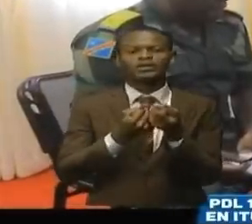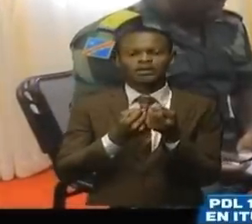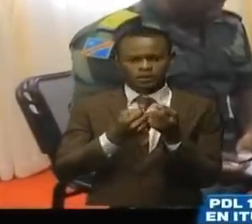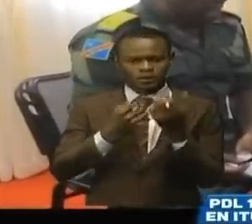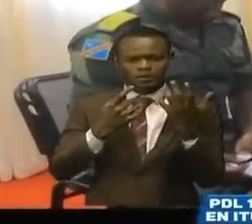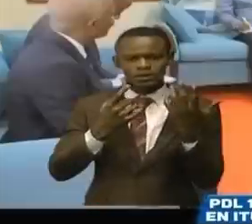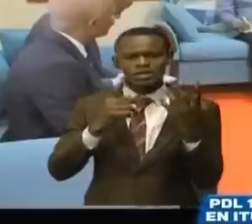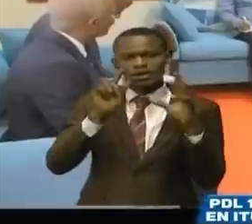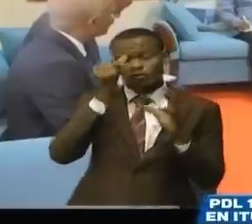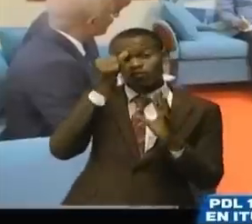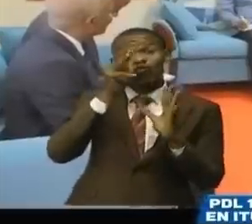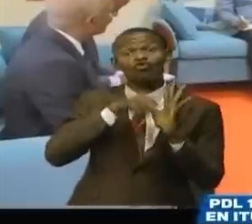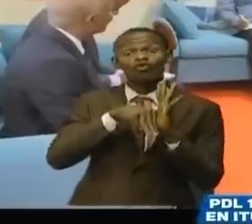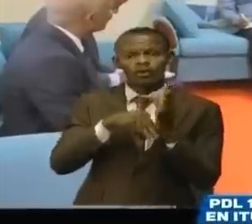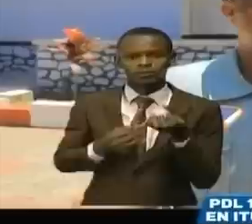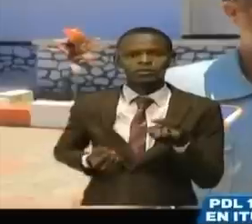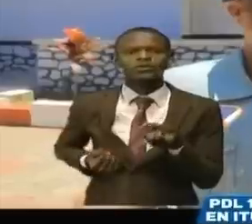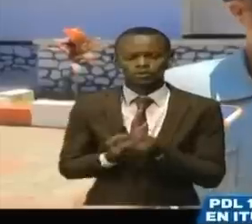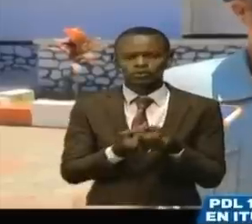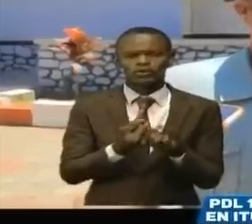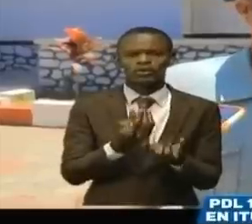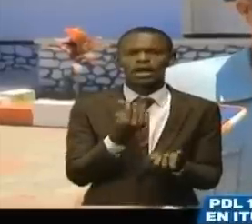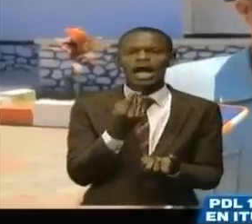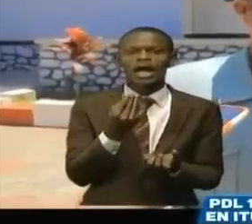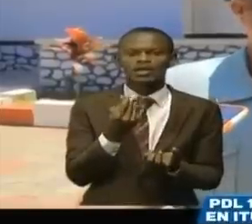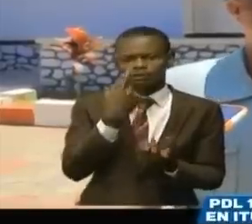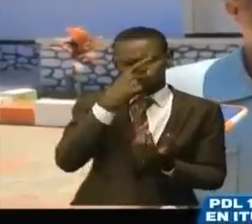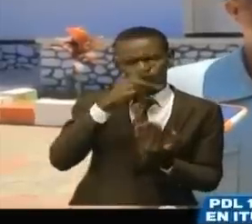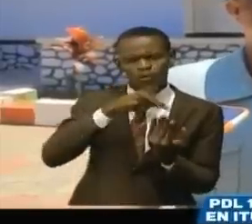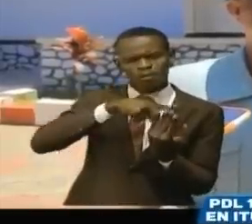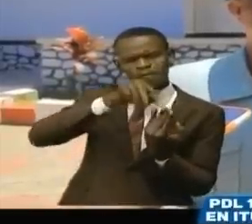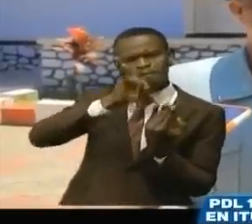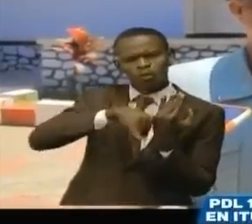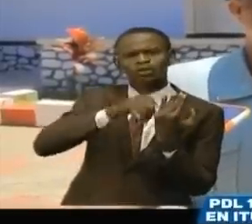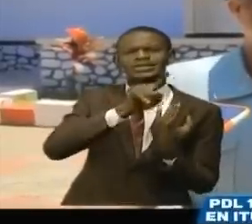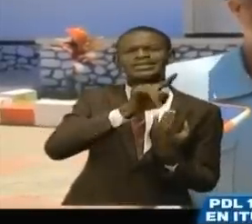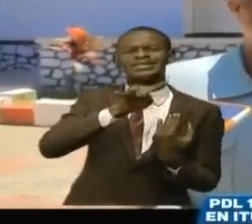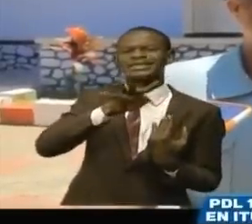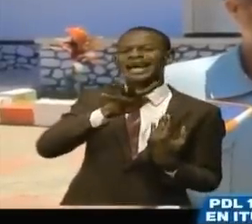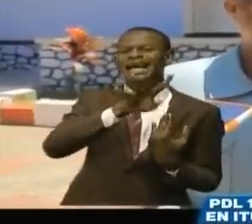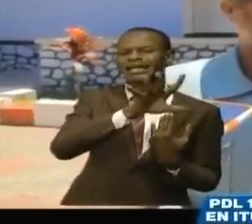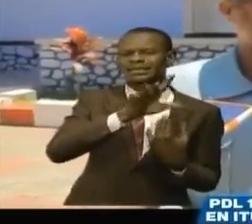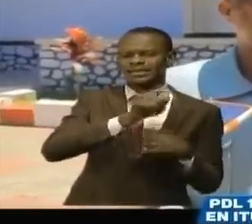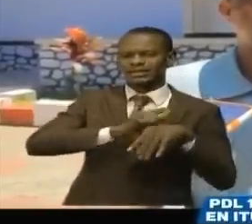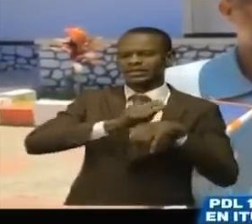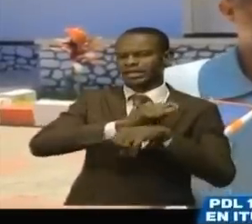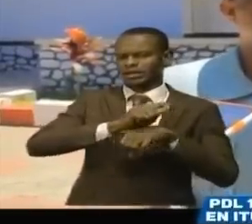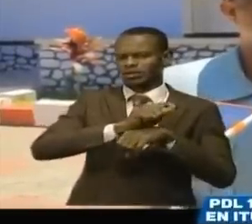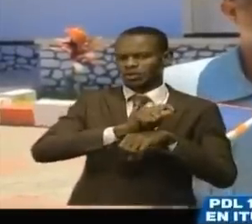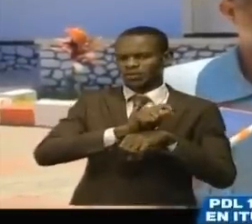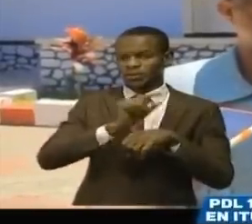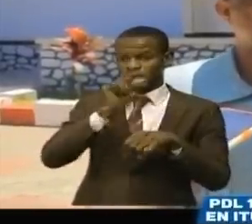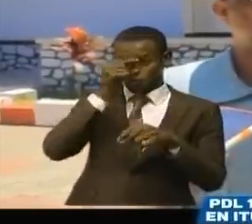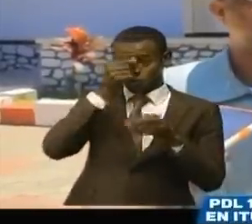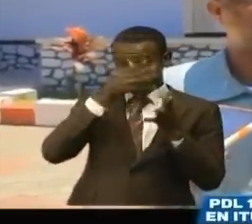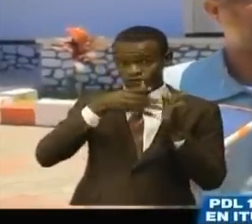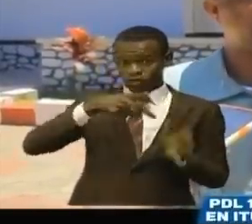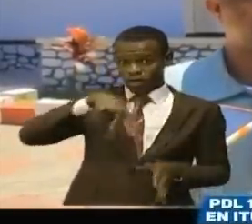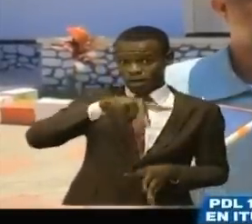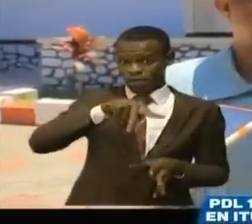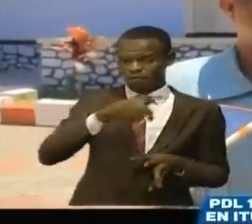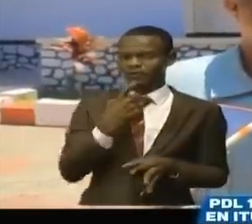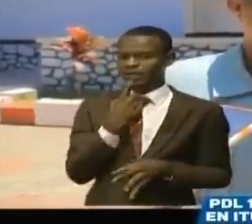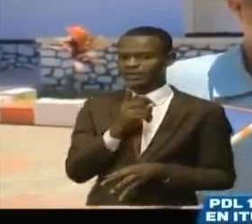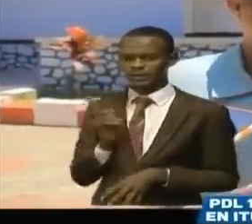avec le gouverneur de province. Ituri se trouve actuellement parmi les provinces qui sont au top par rapport aux 145